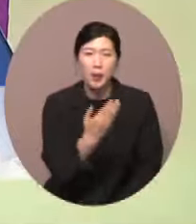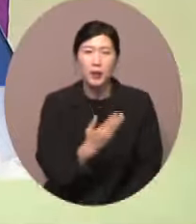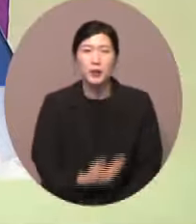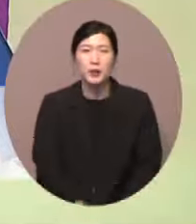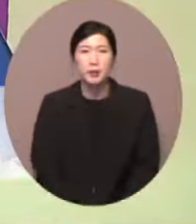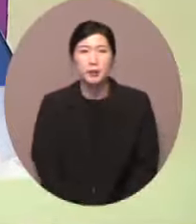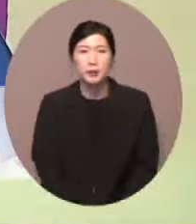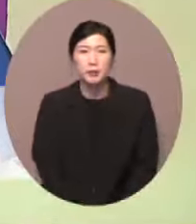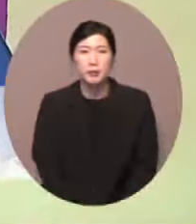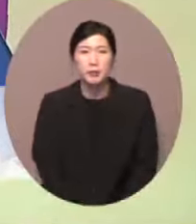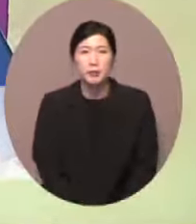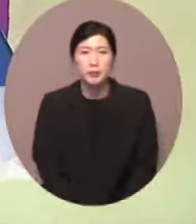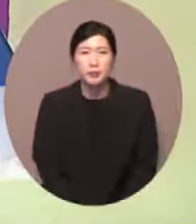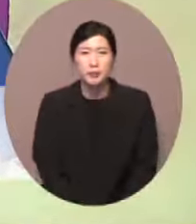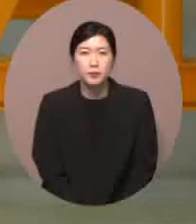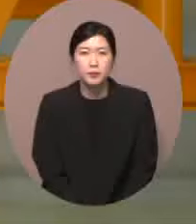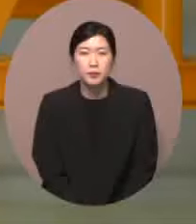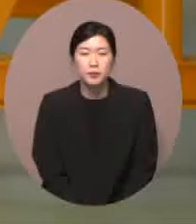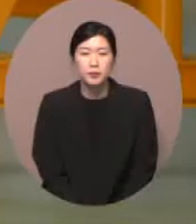최기훈